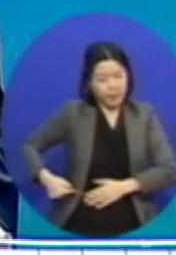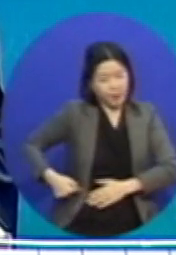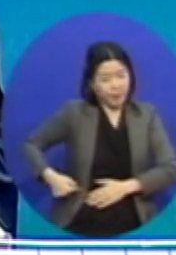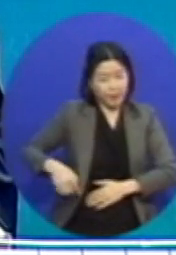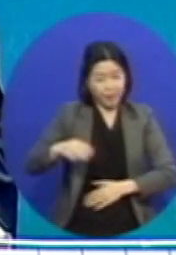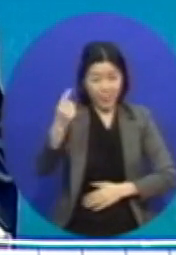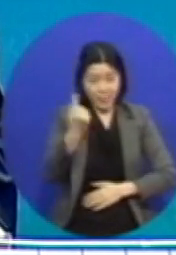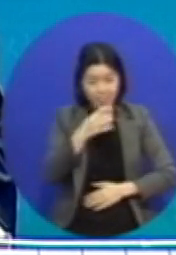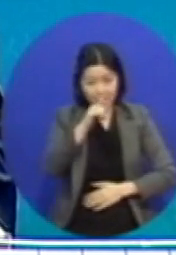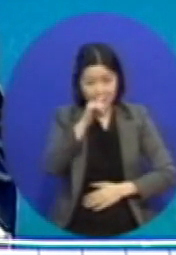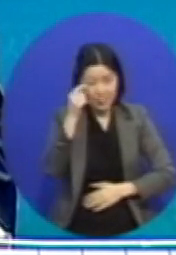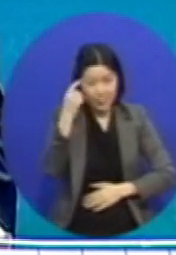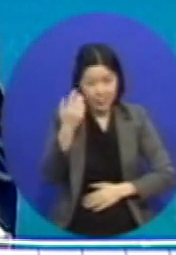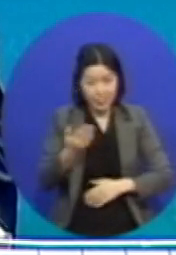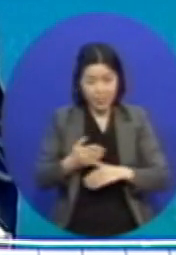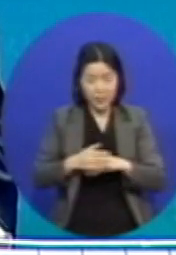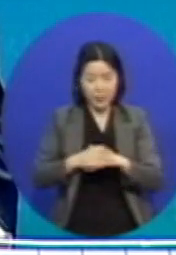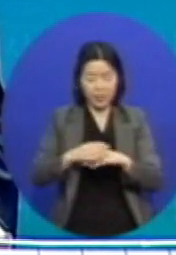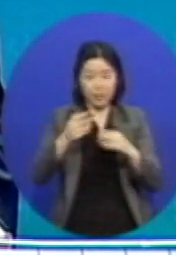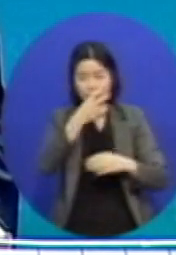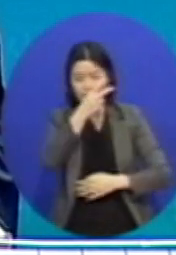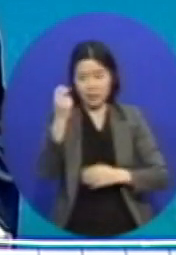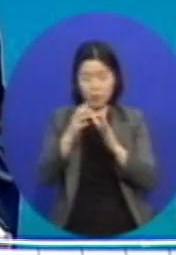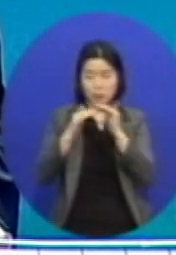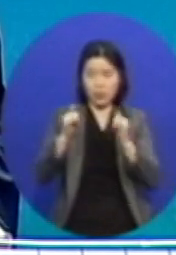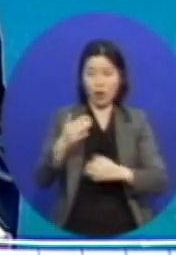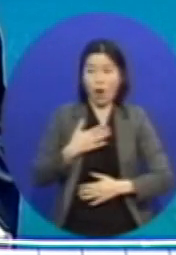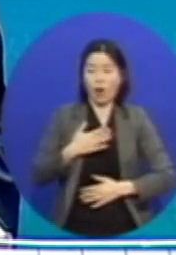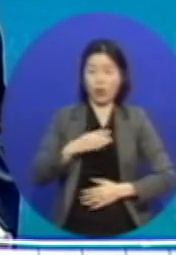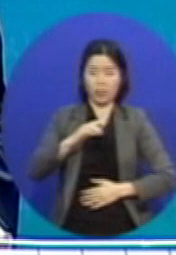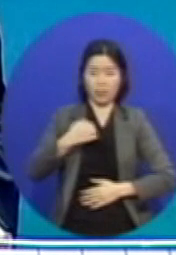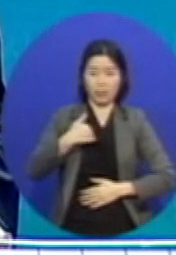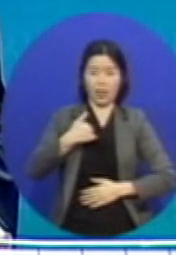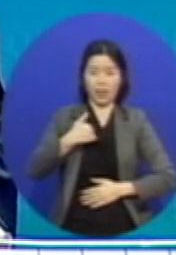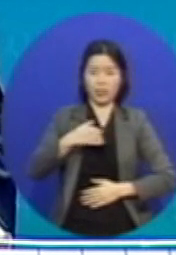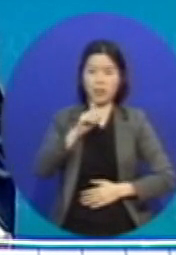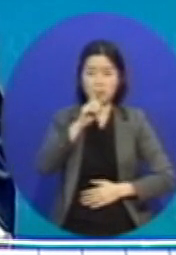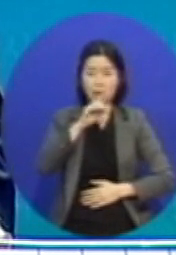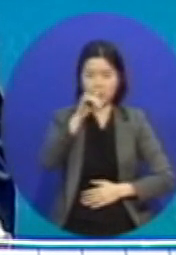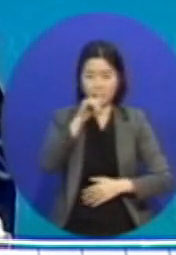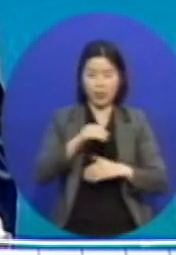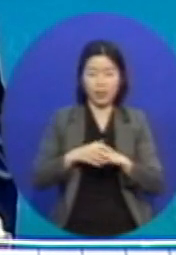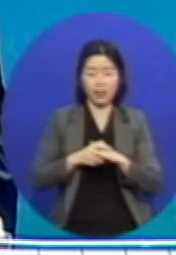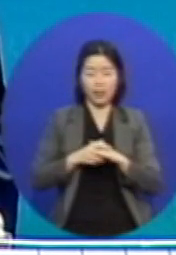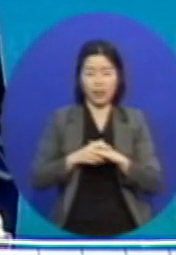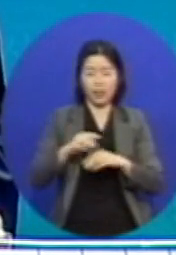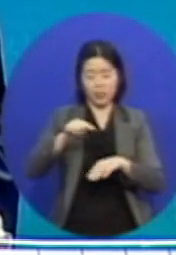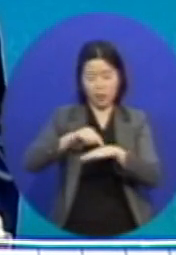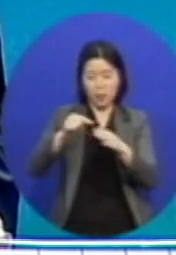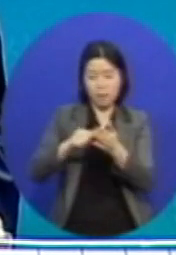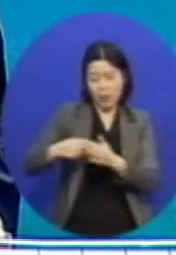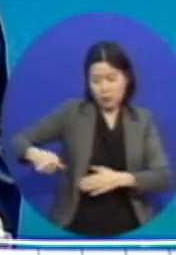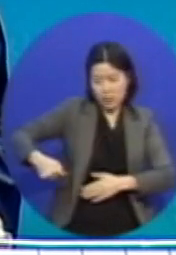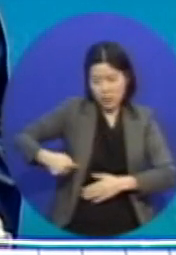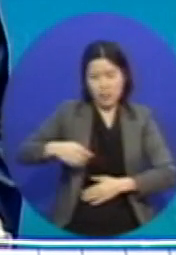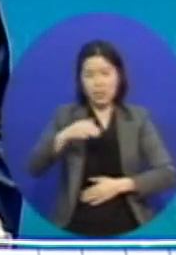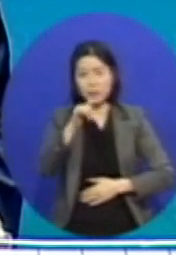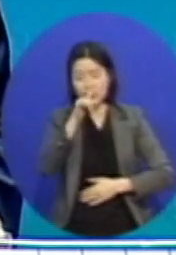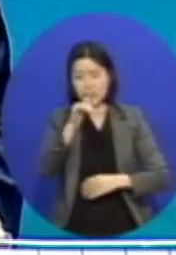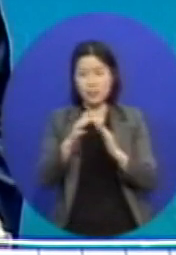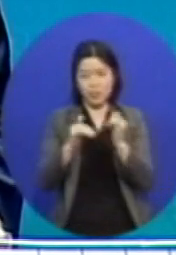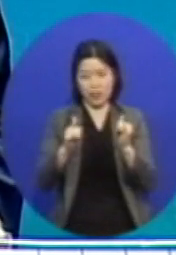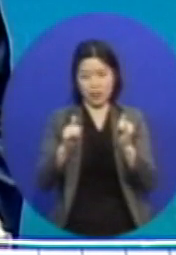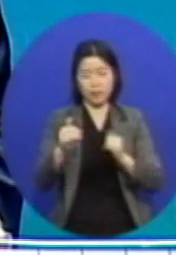오시는분 잠자는 자여 아웃 내게 하시는 말씀이 구나 이렇게 마음에 찔림 이 오시는분 9절